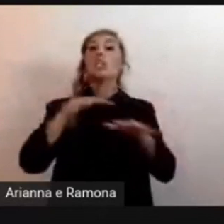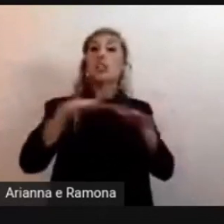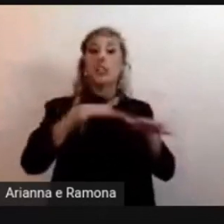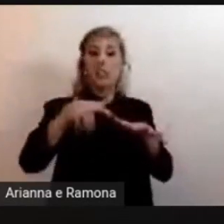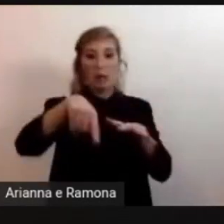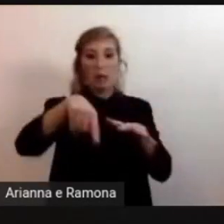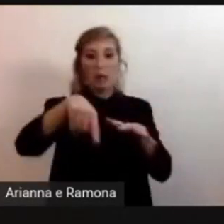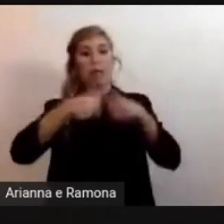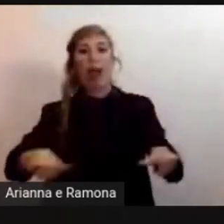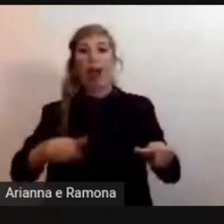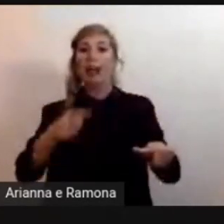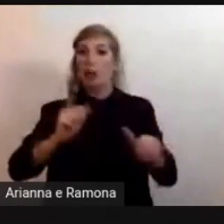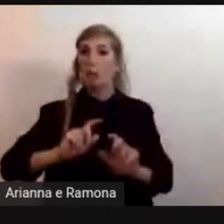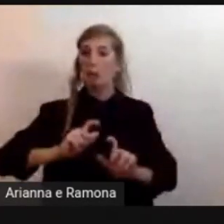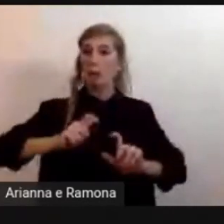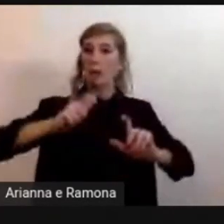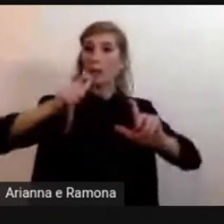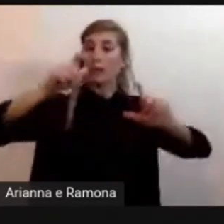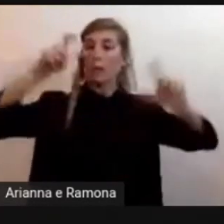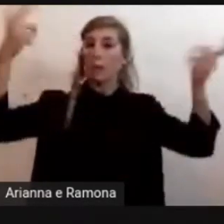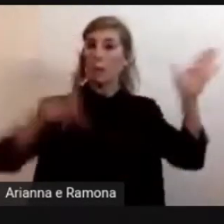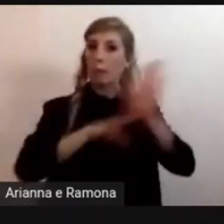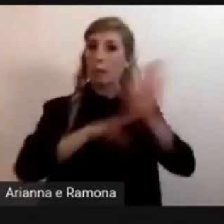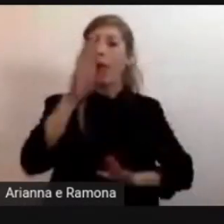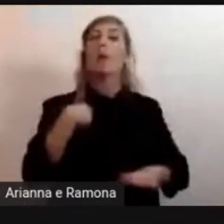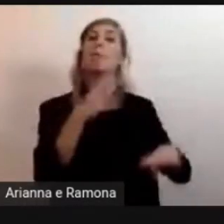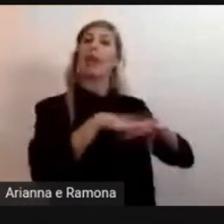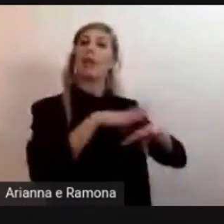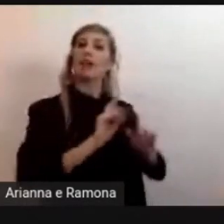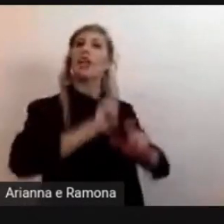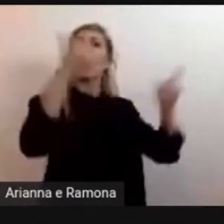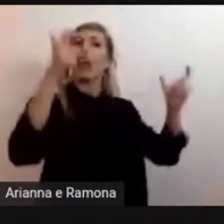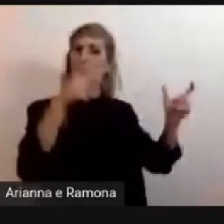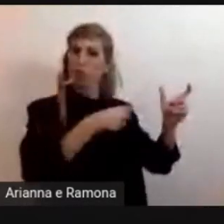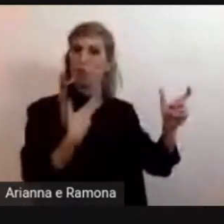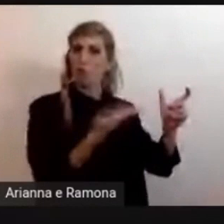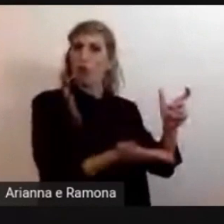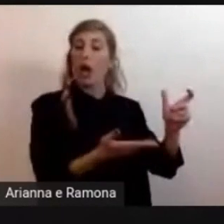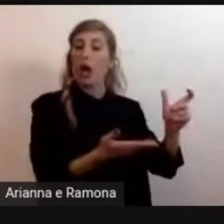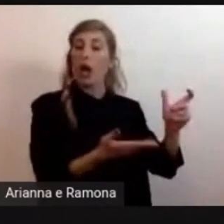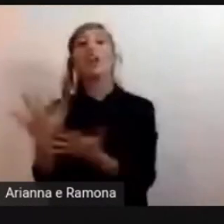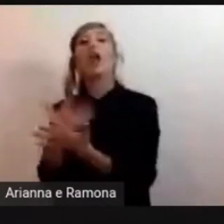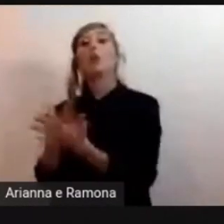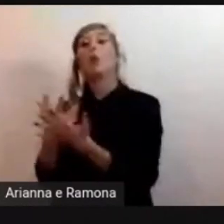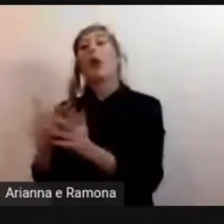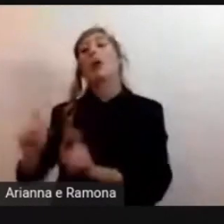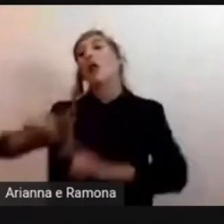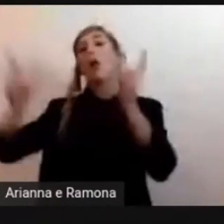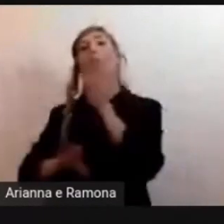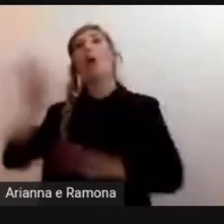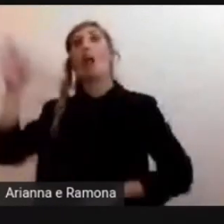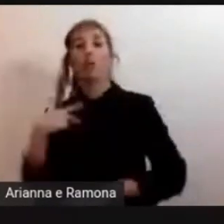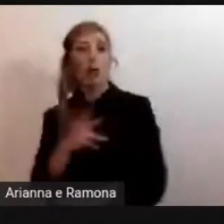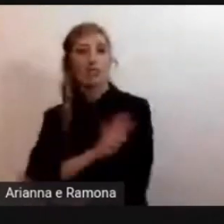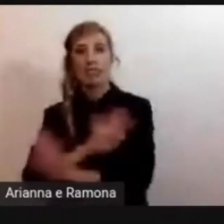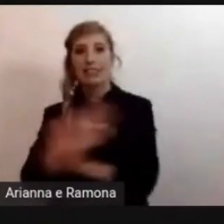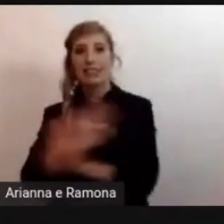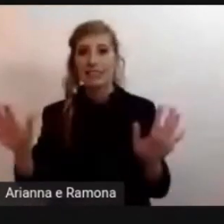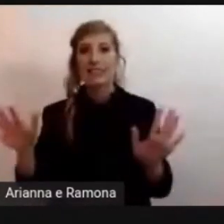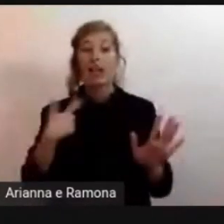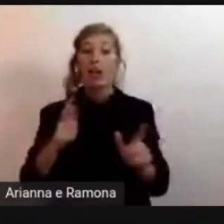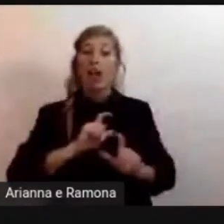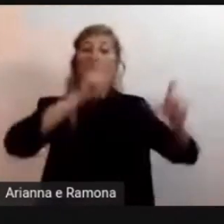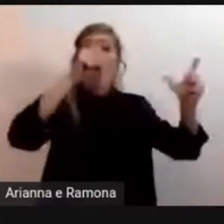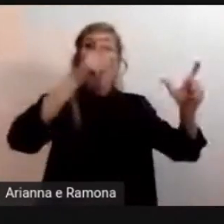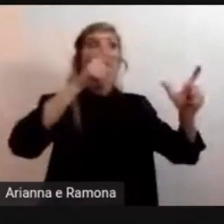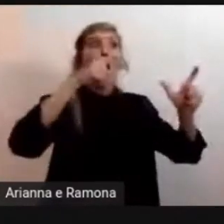che non esistono che esistono in matematica ma non il modulo banchi è una volta viene un po più 3 di cere collasso